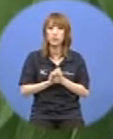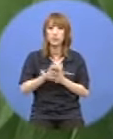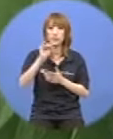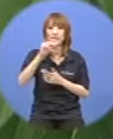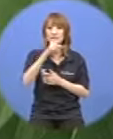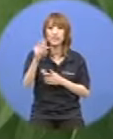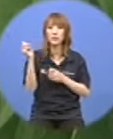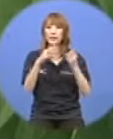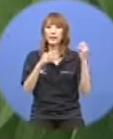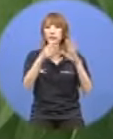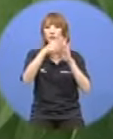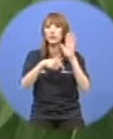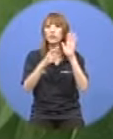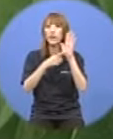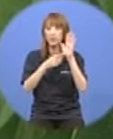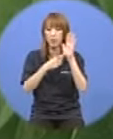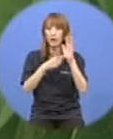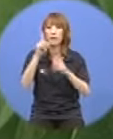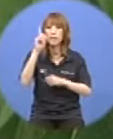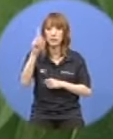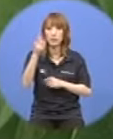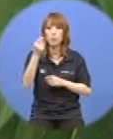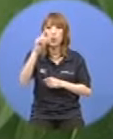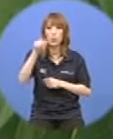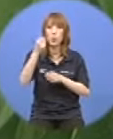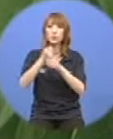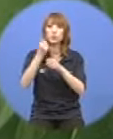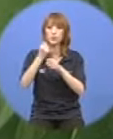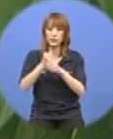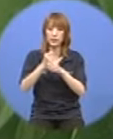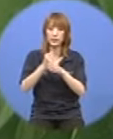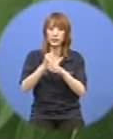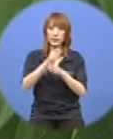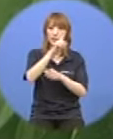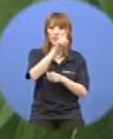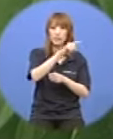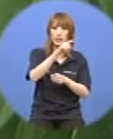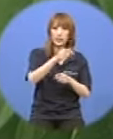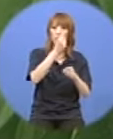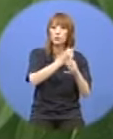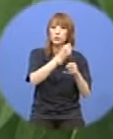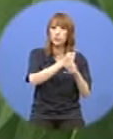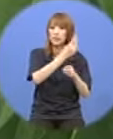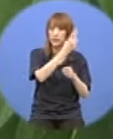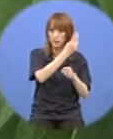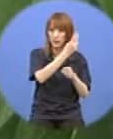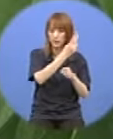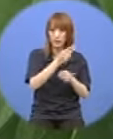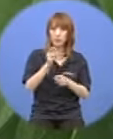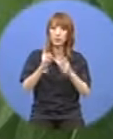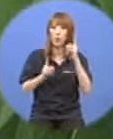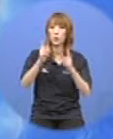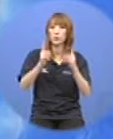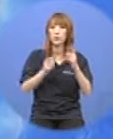と語るのテーマは1番ものづくり2番人づくりどちらでしょう